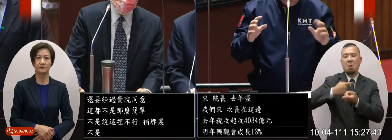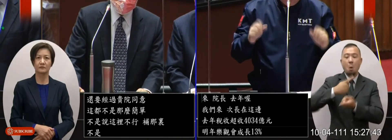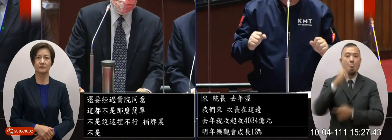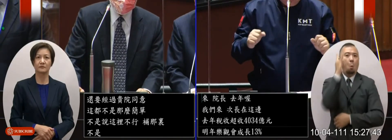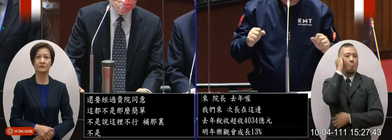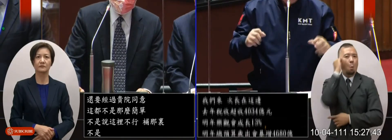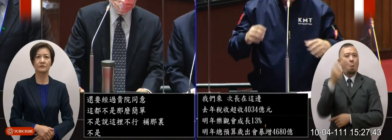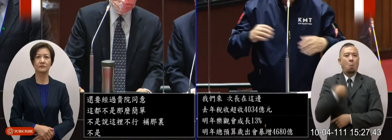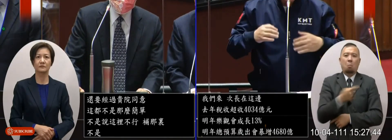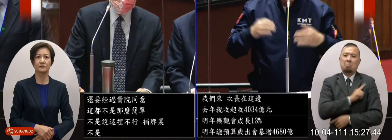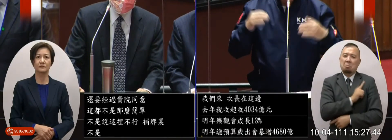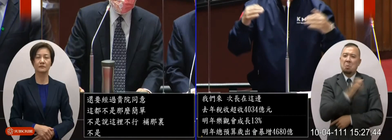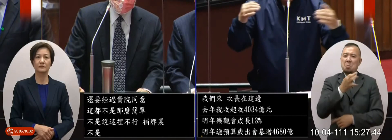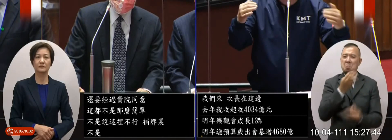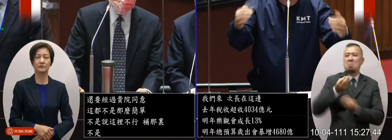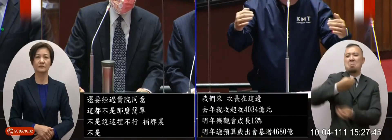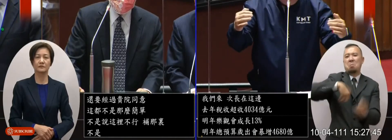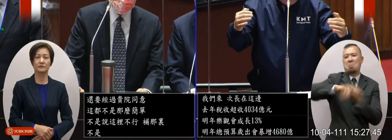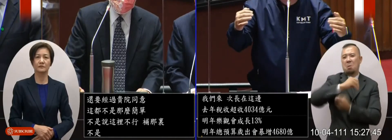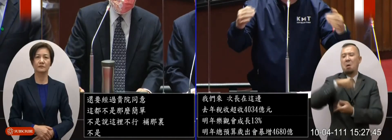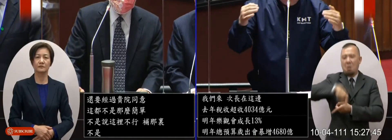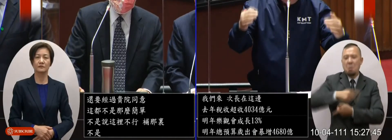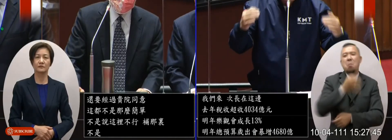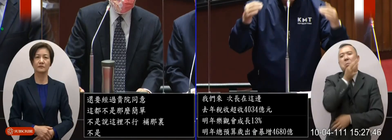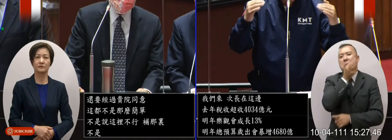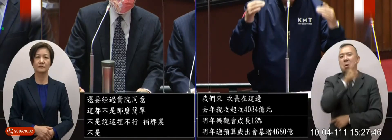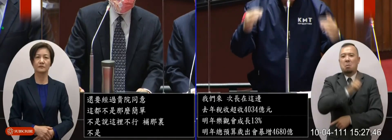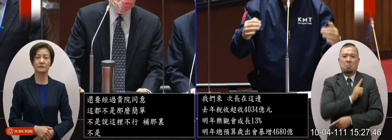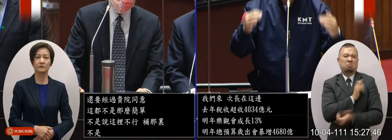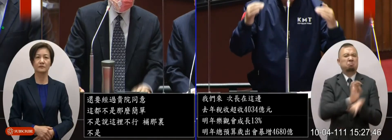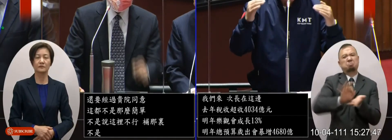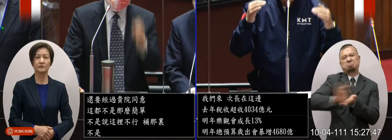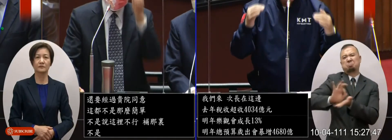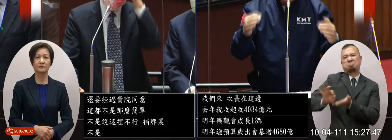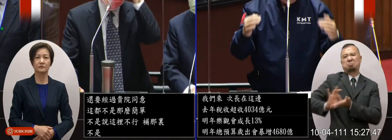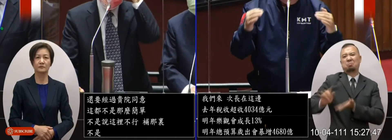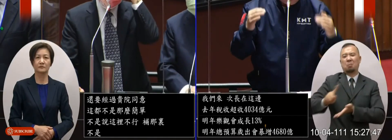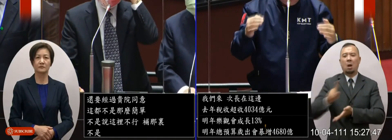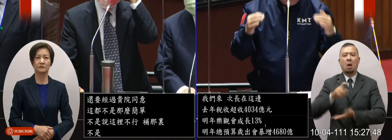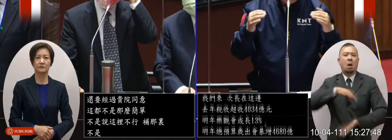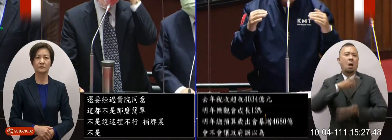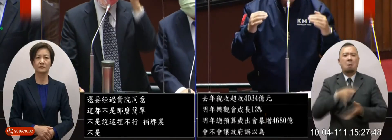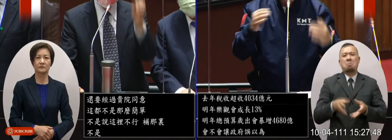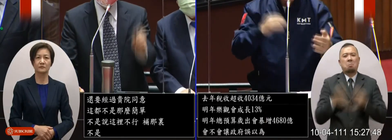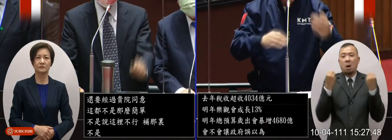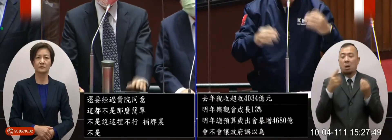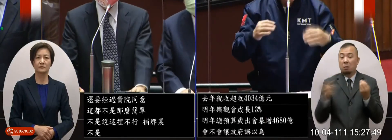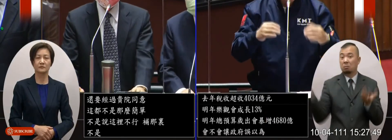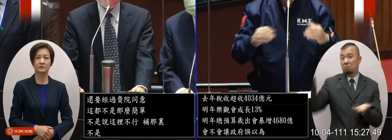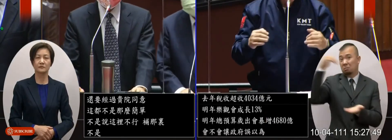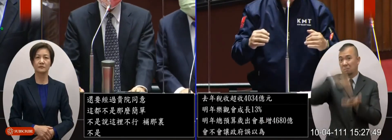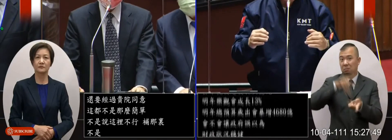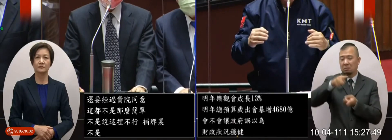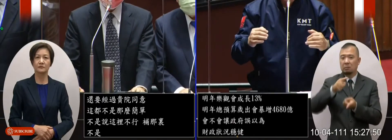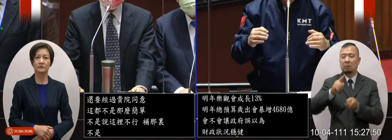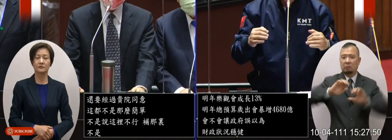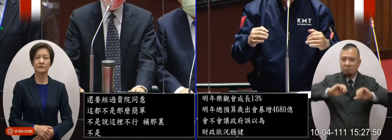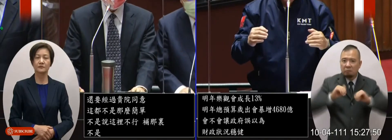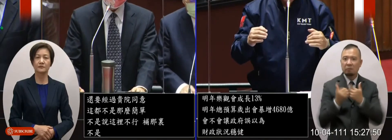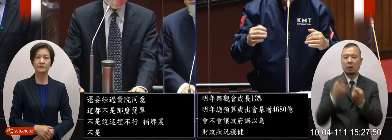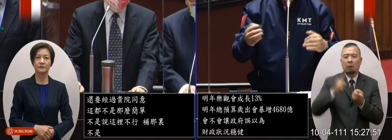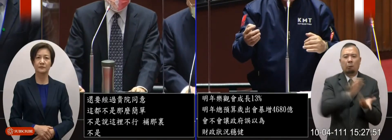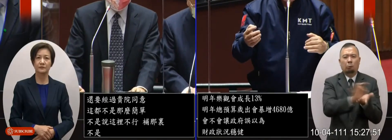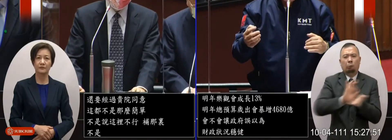况稳健，你勇敢的去花钱，但是却导致了财政的反转来恶化？ 是的需